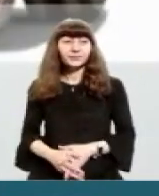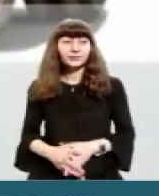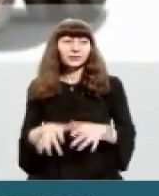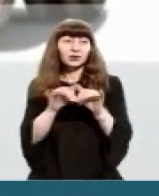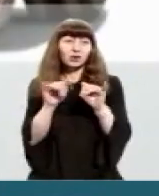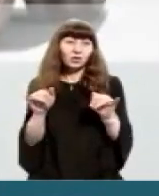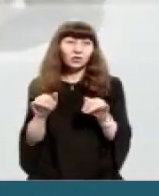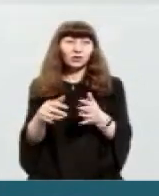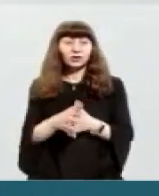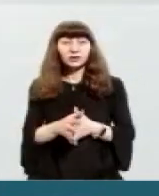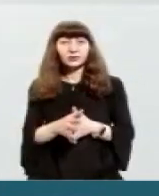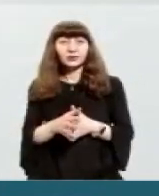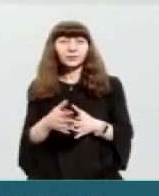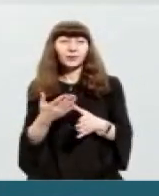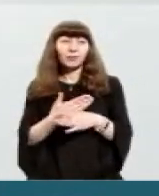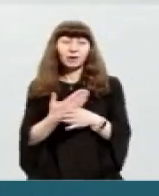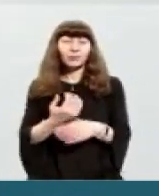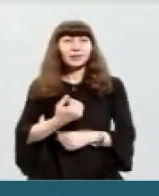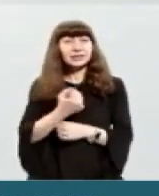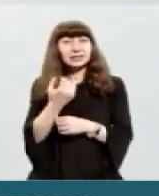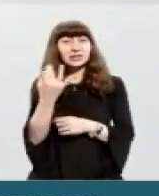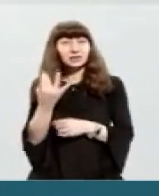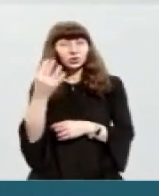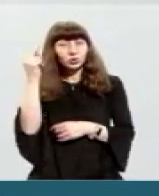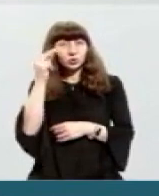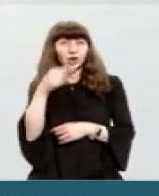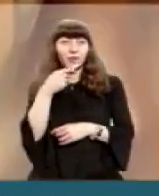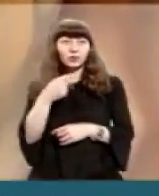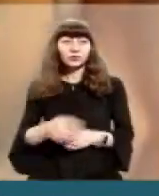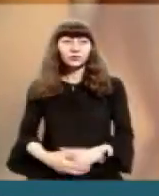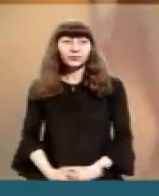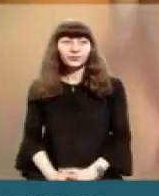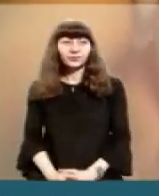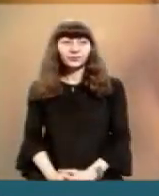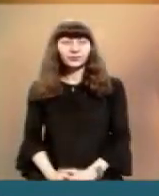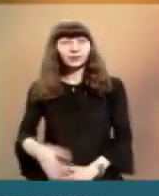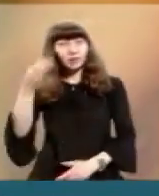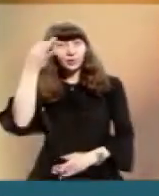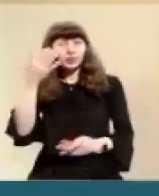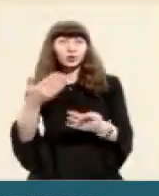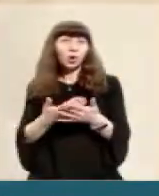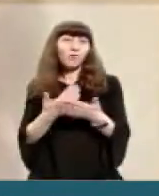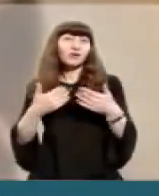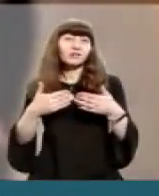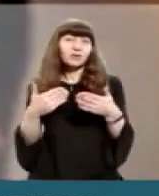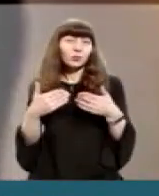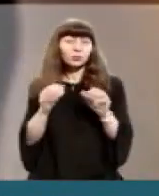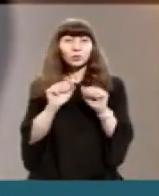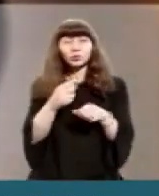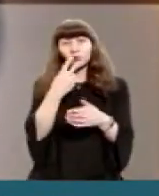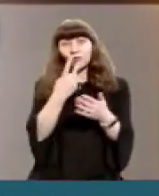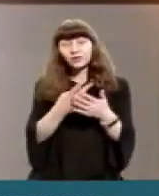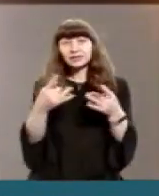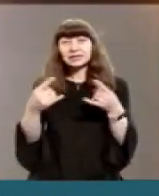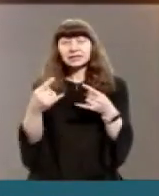развивает сообразительность, а также позволяет поддерживать интерес к изучаемому языку. Напоминаем, что новые выпуски можно увидеть на